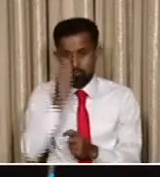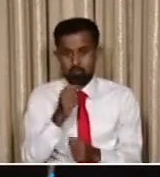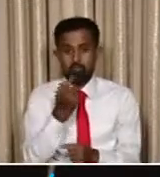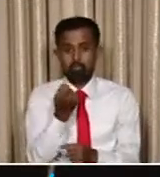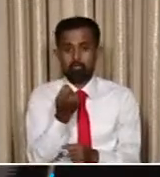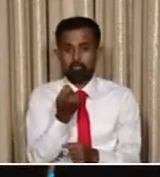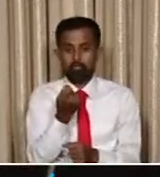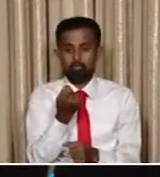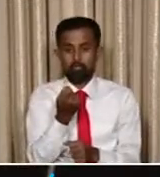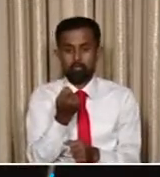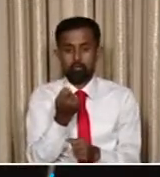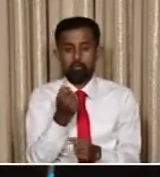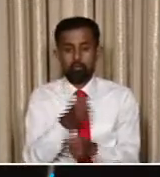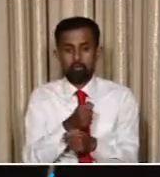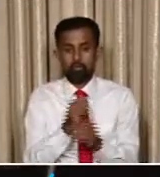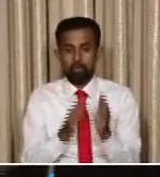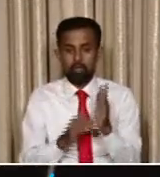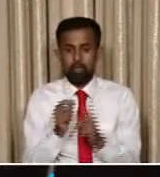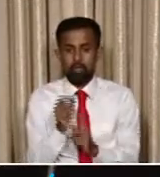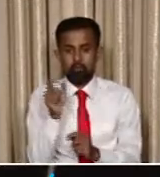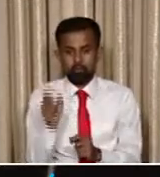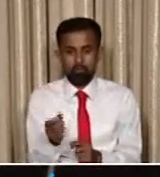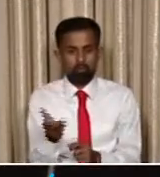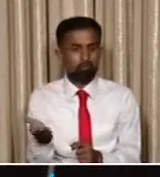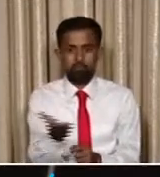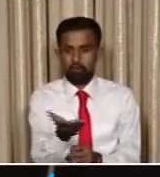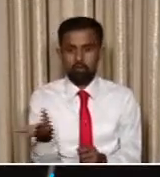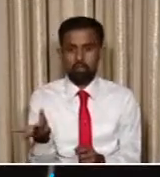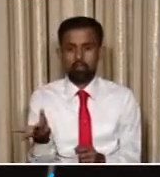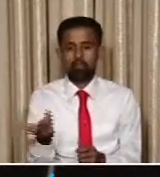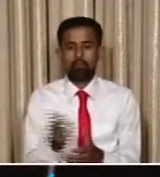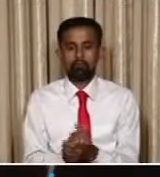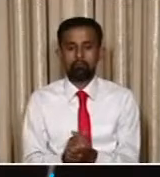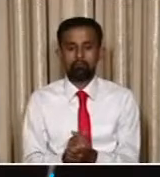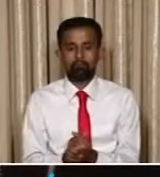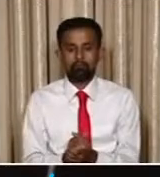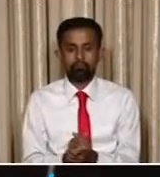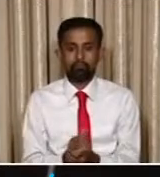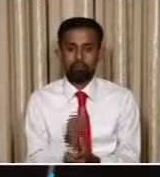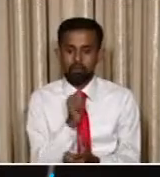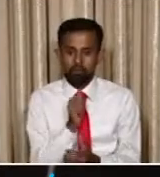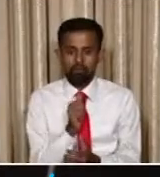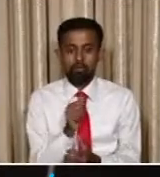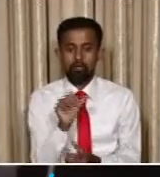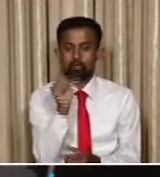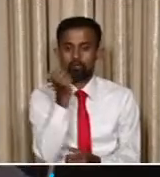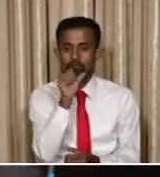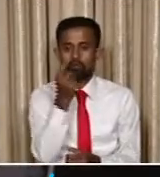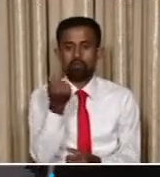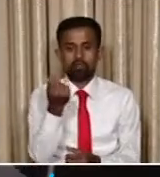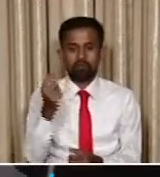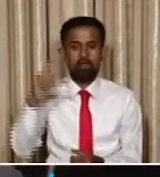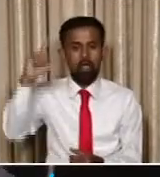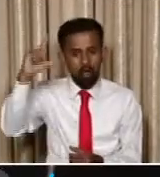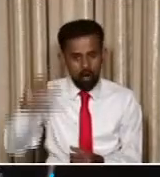මේ මේ මේ අපේ රාජ්‍ය අමතිවරුන්ගෙන් උත් මෙතන අද නැතත් කරුණා කරලා ඇත්තටම මේ ඇල්කොහොල් වල මිල අඩු